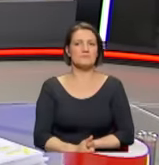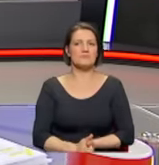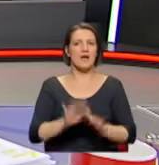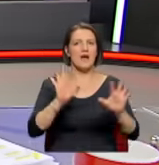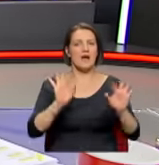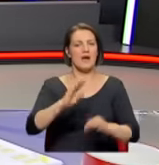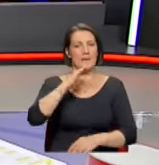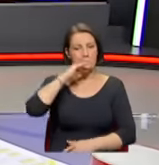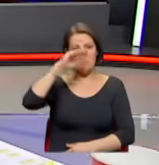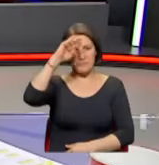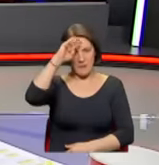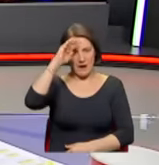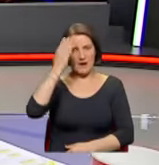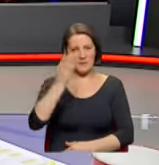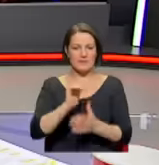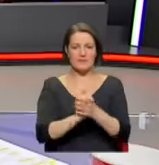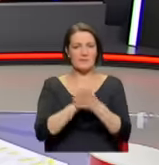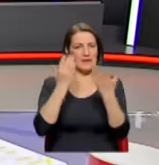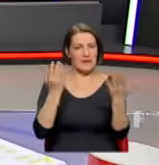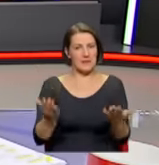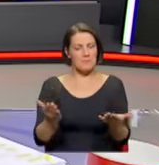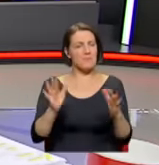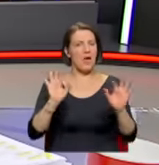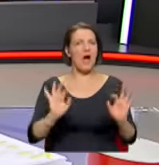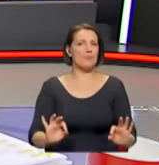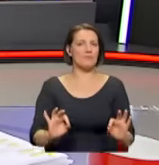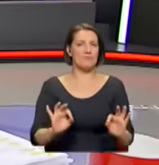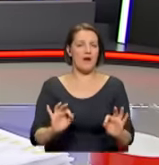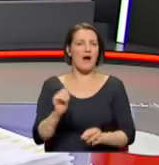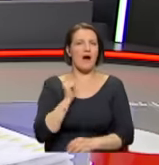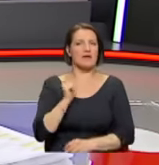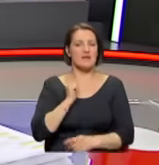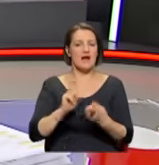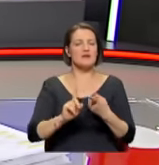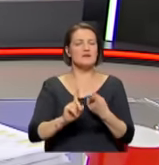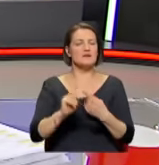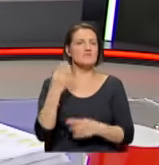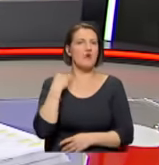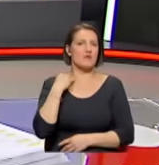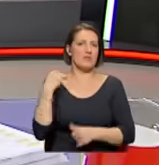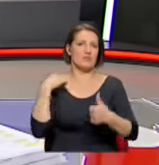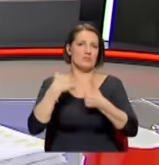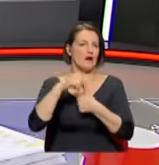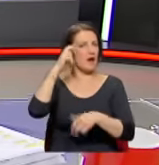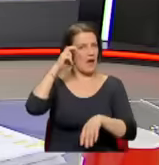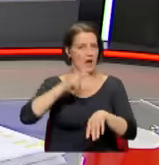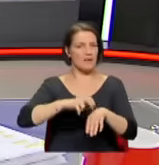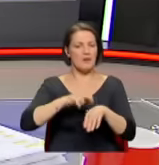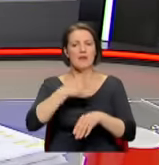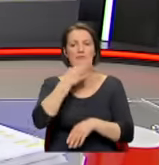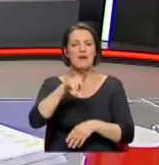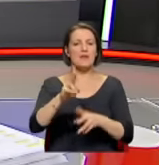hem bayramını tebrik edelim hem de askerlik borçlanmasını tekrar hatırlatalım.